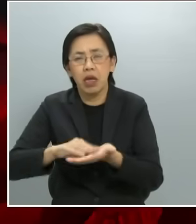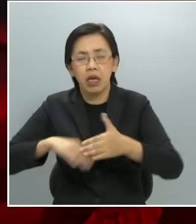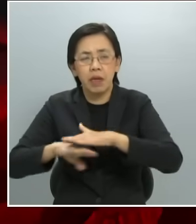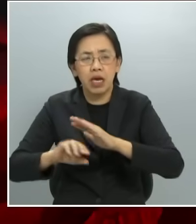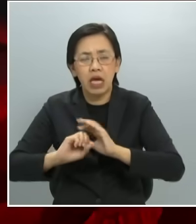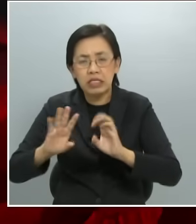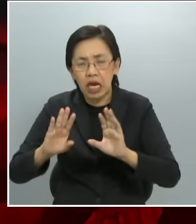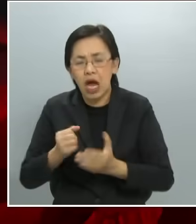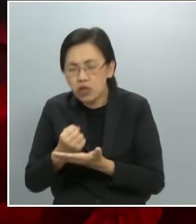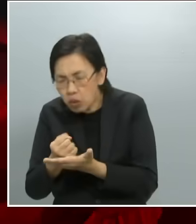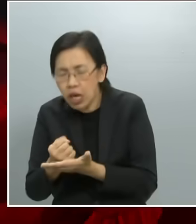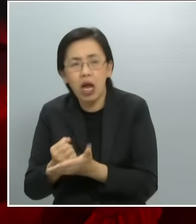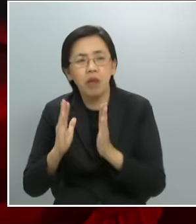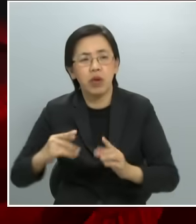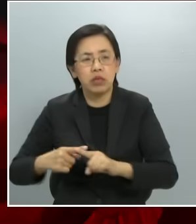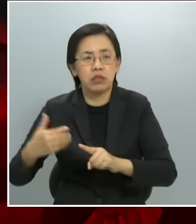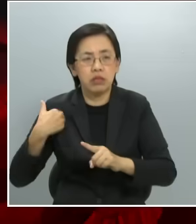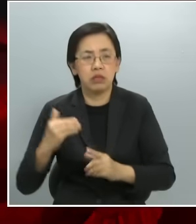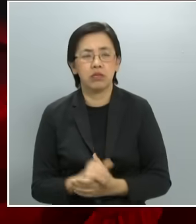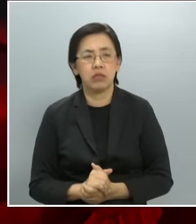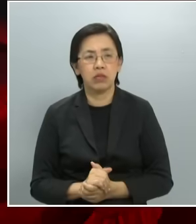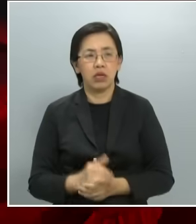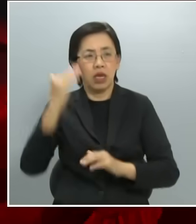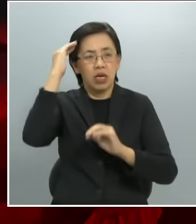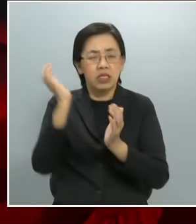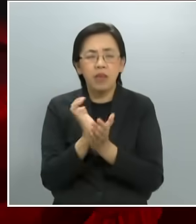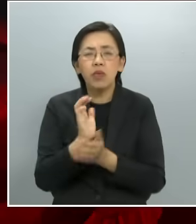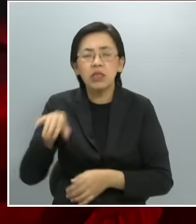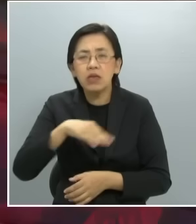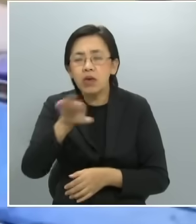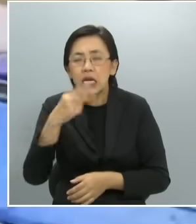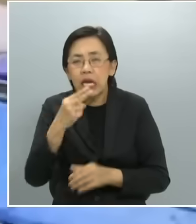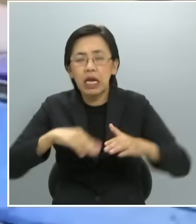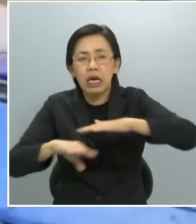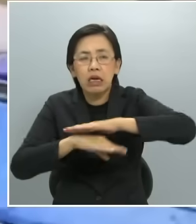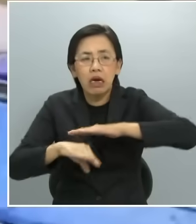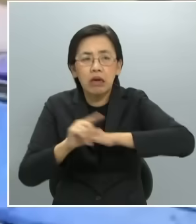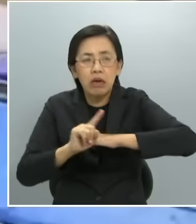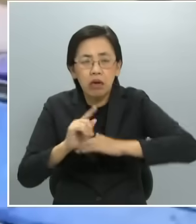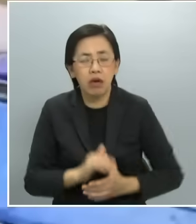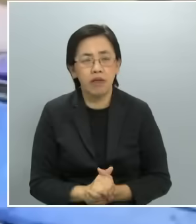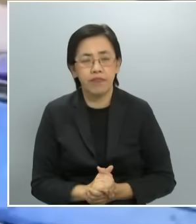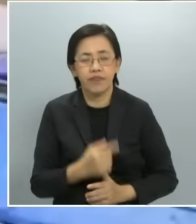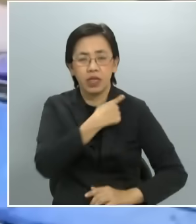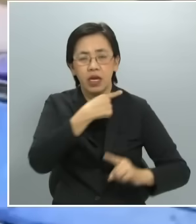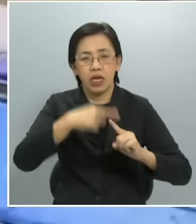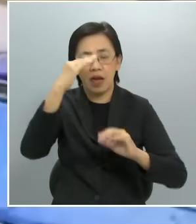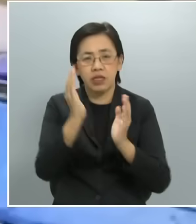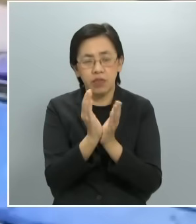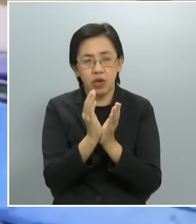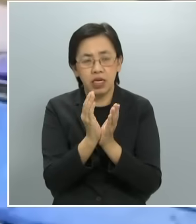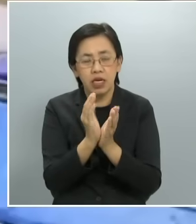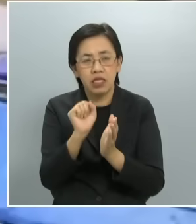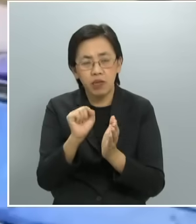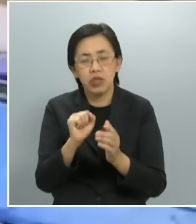การช่วยเหลือแล้วก็บาดเจ็บด้วยโดยพฤติกรรมของตำรวจที่เขาช่วยเหลือตามภาพวงจรปิดนะครับก็คือดาบตำรวจศราวุธดาบ